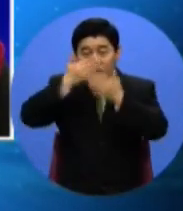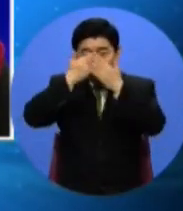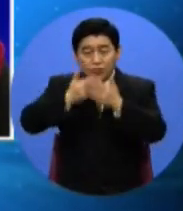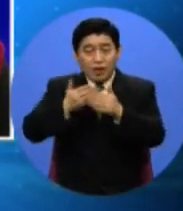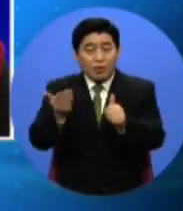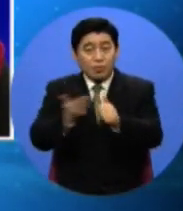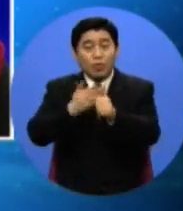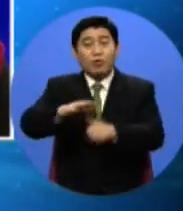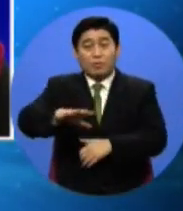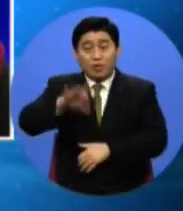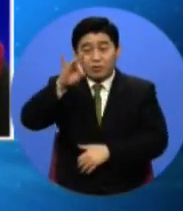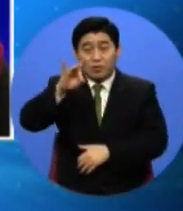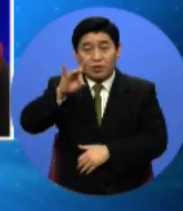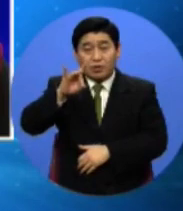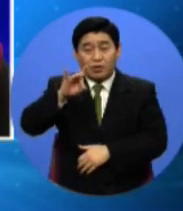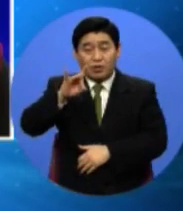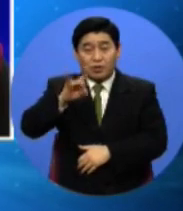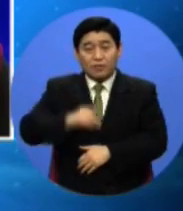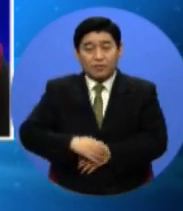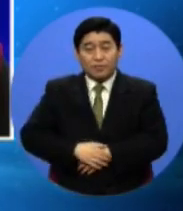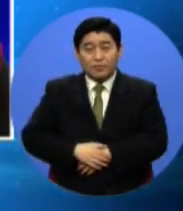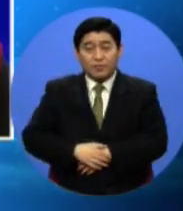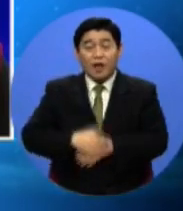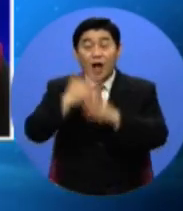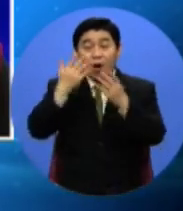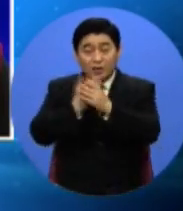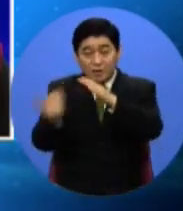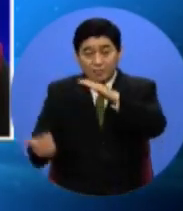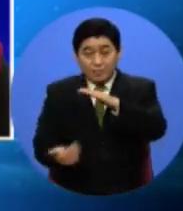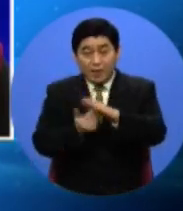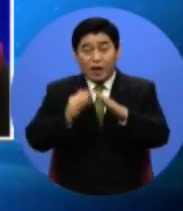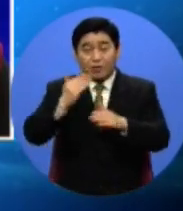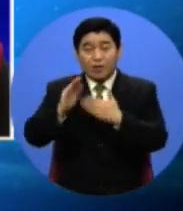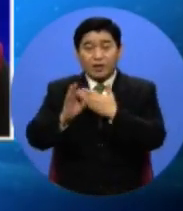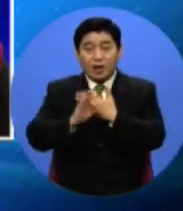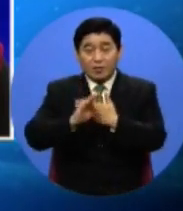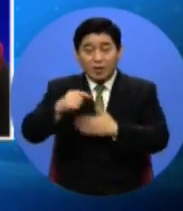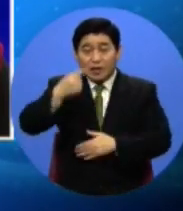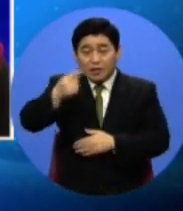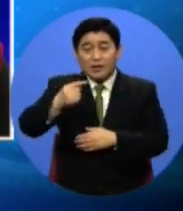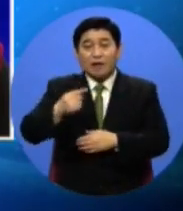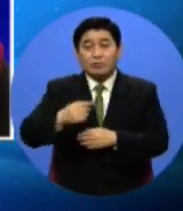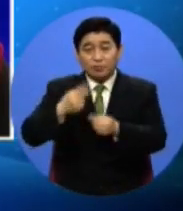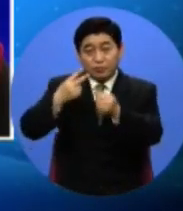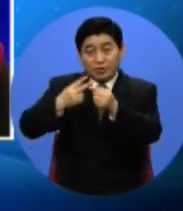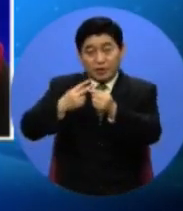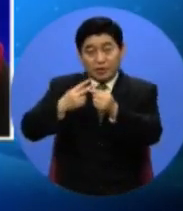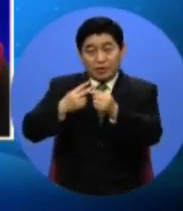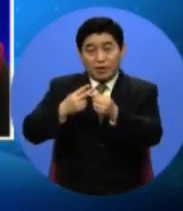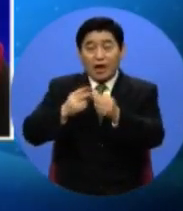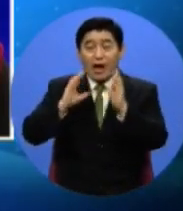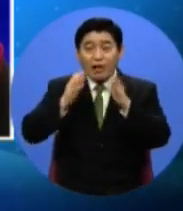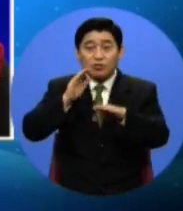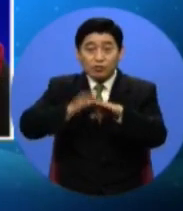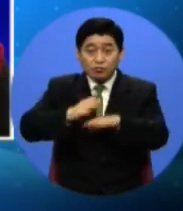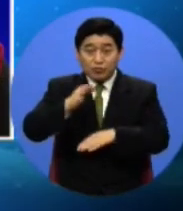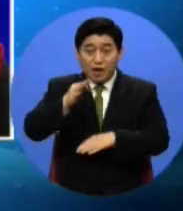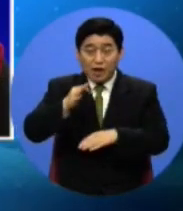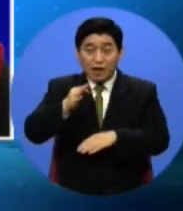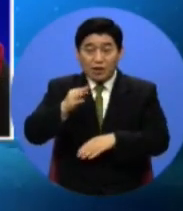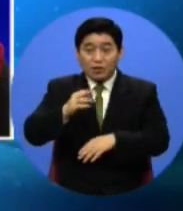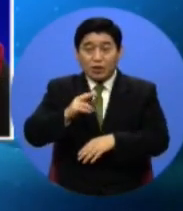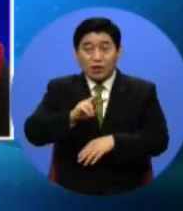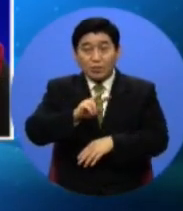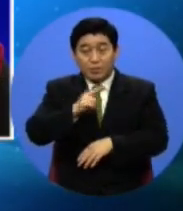우선이죠 무상보육이 완전히 구현이 되면 그다음 단계로 어 아동수당으로